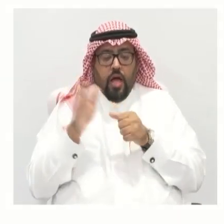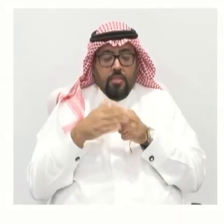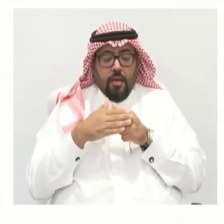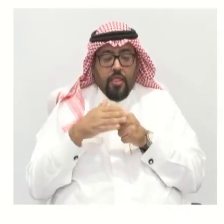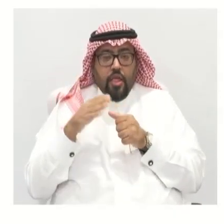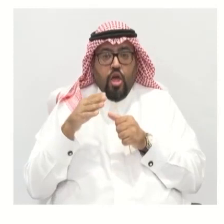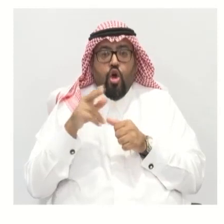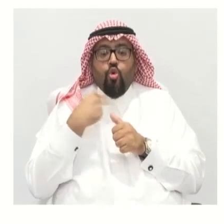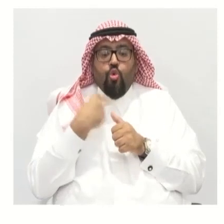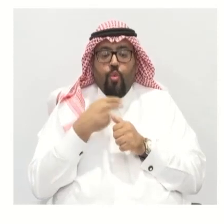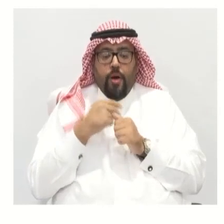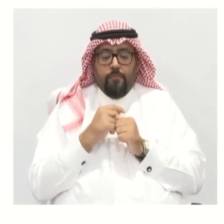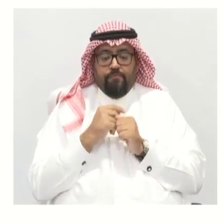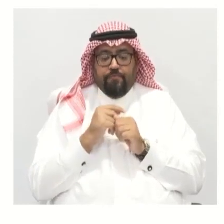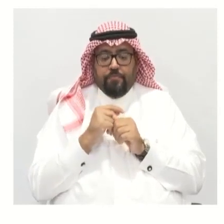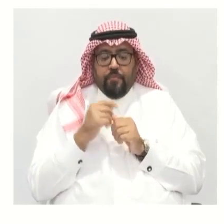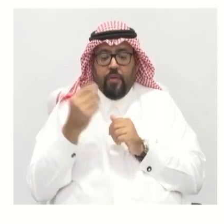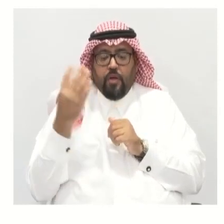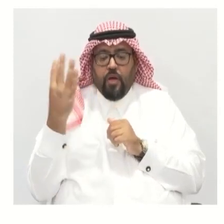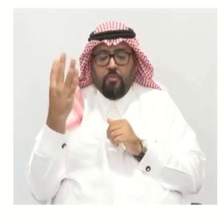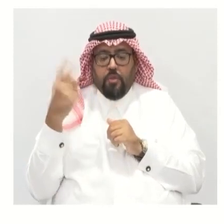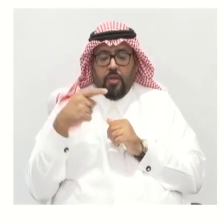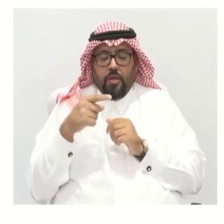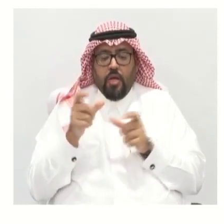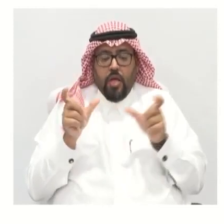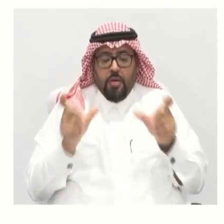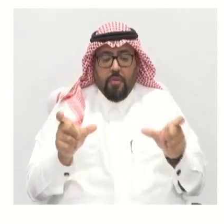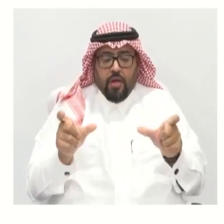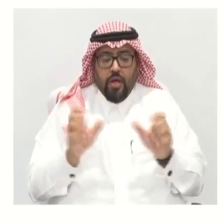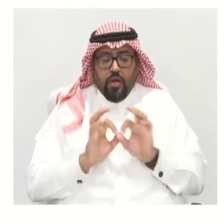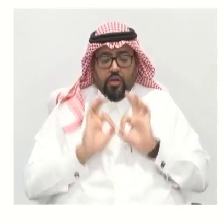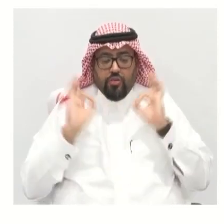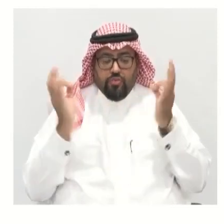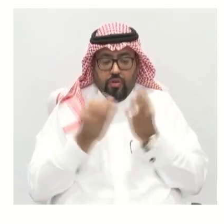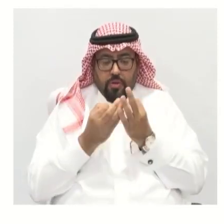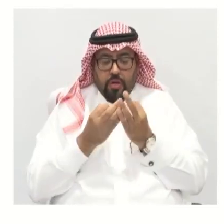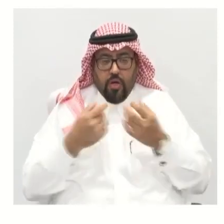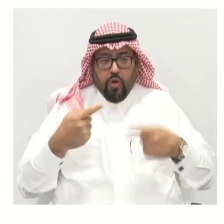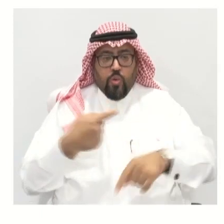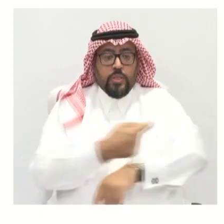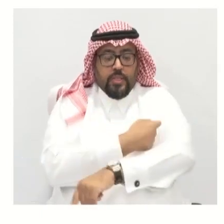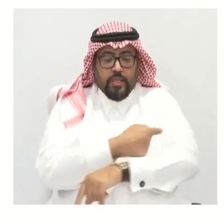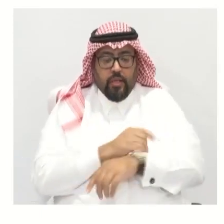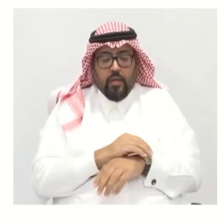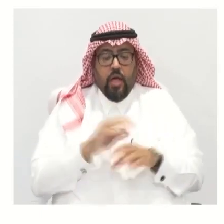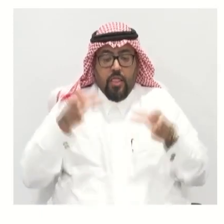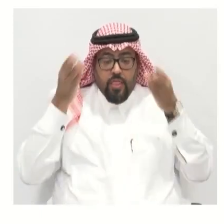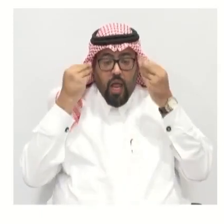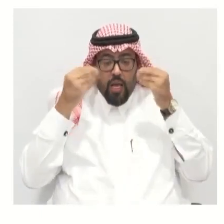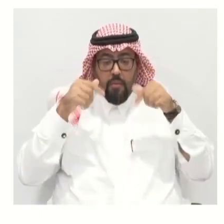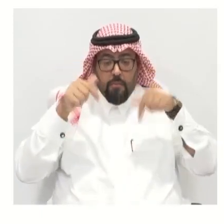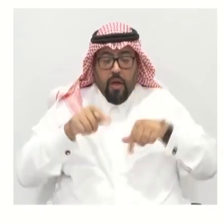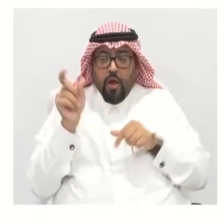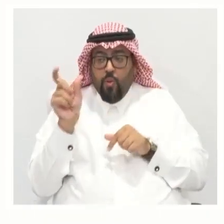الحكوميه الدرس الرابع عشر الحمايه الاجتماعيه والصحيه سوف اتعلم في